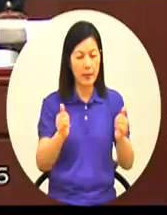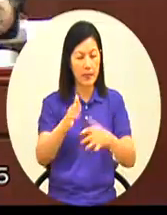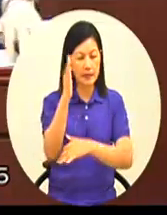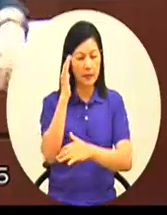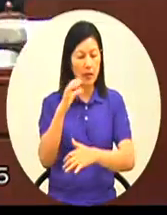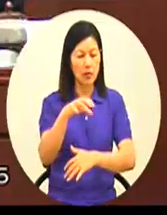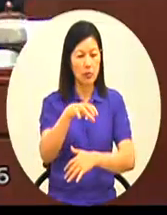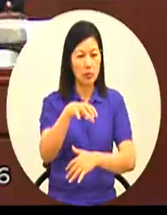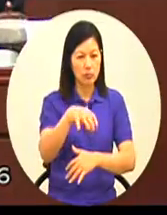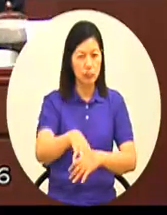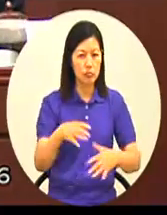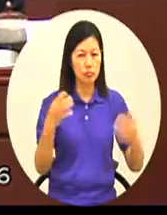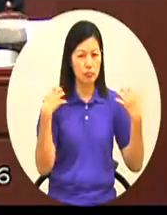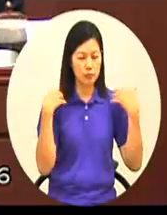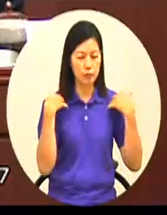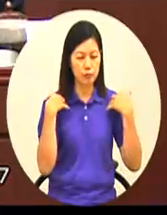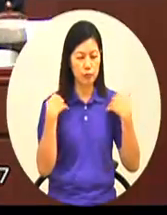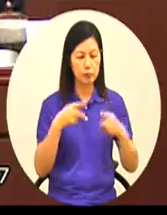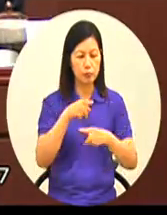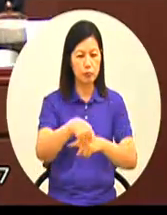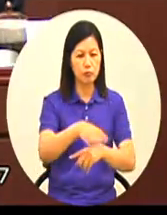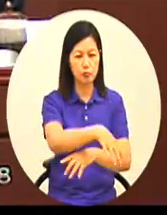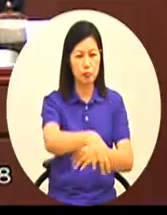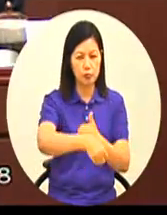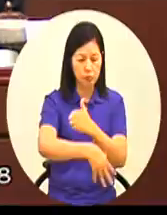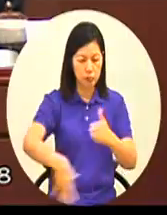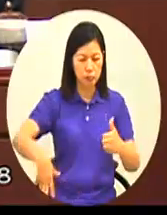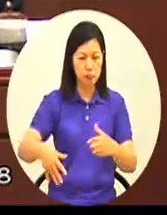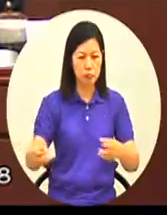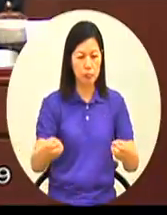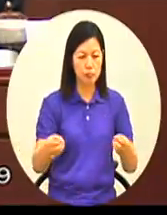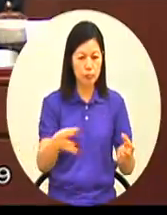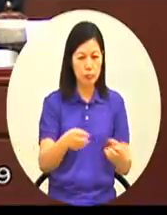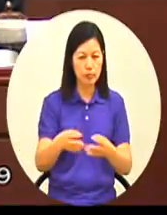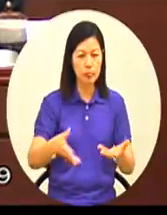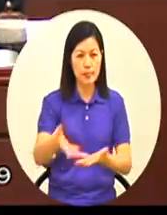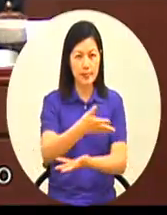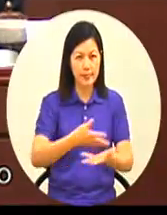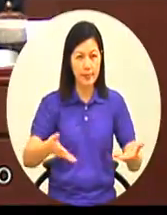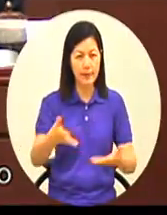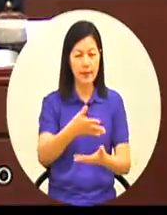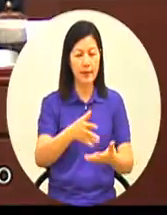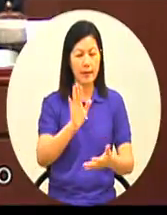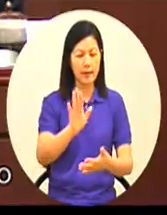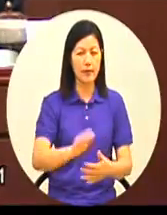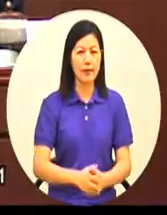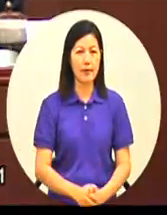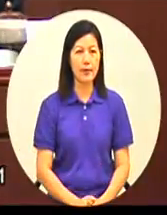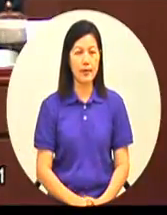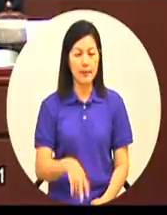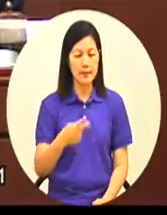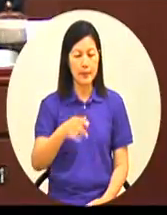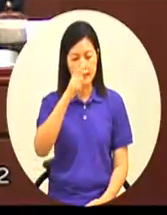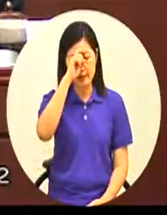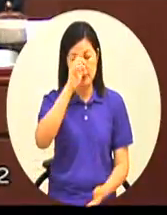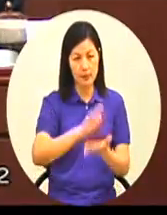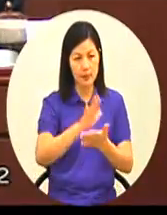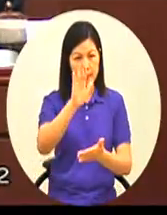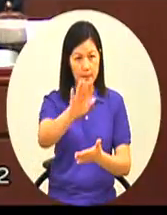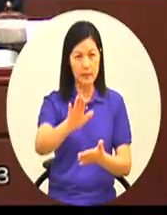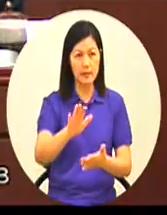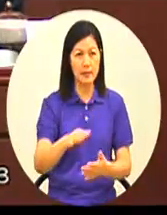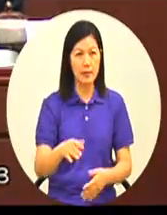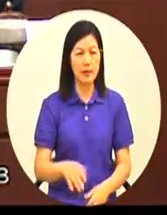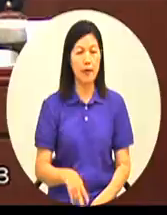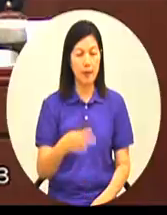大梁来做这个跨局处的一个协调跟结合。那其实我们也希望就是说未来我们